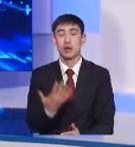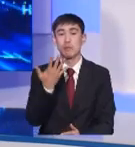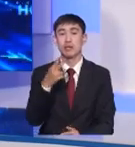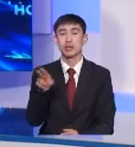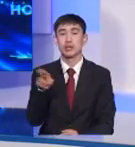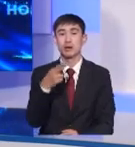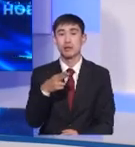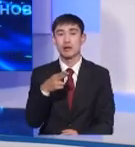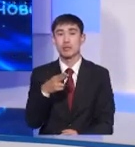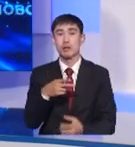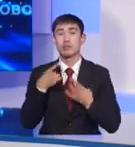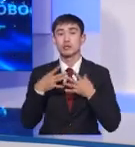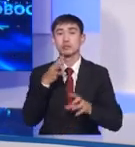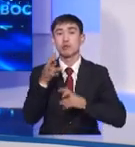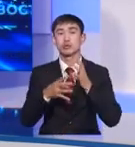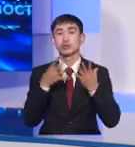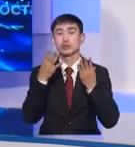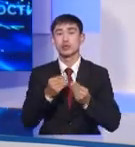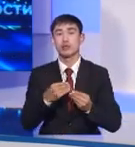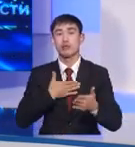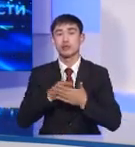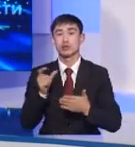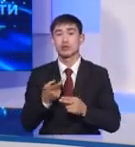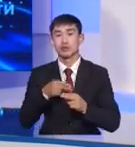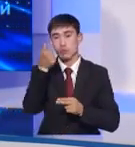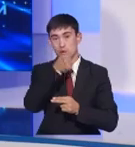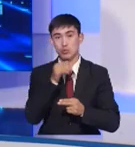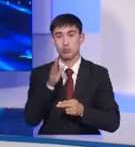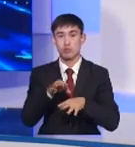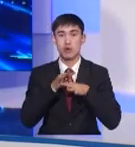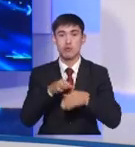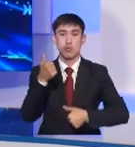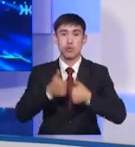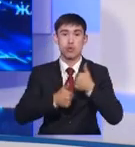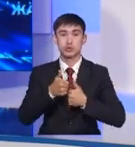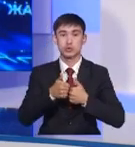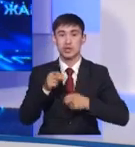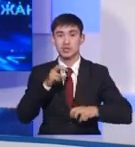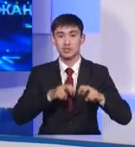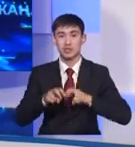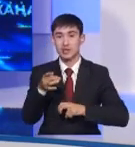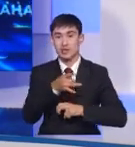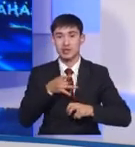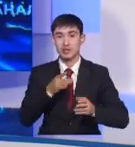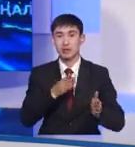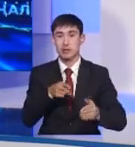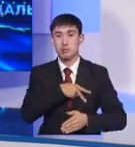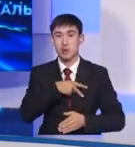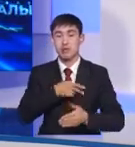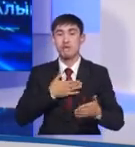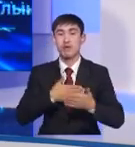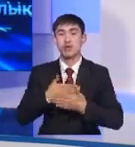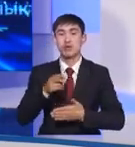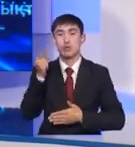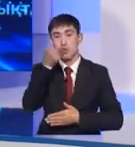5 декабря в рамках празднования Международного дня волонтеров в этом году будет проведен конкурс на соискание региональной